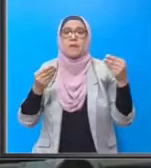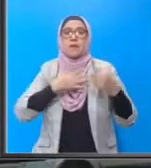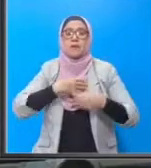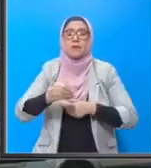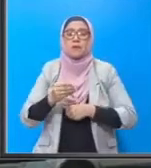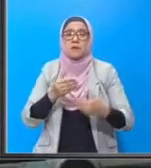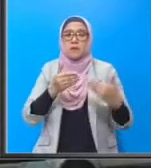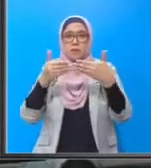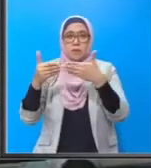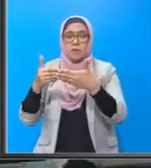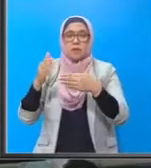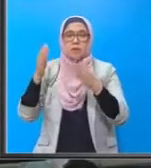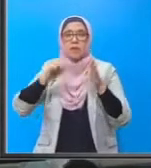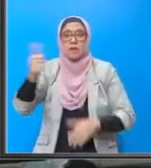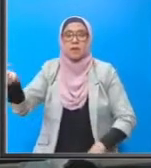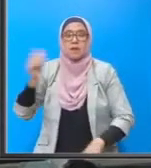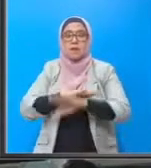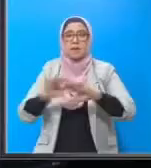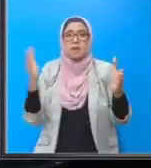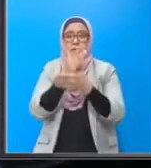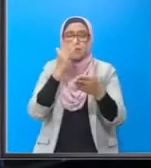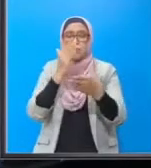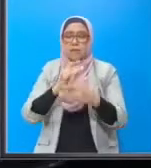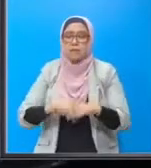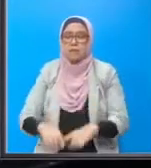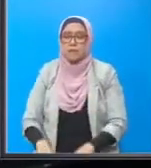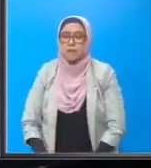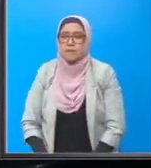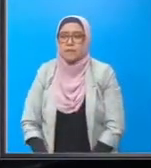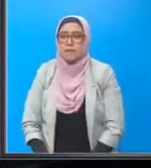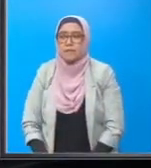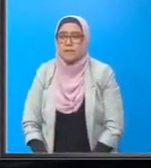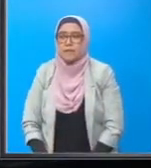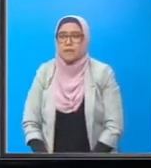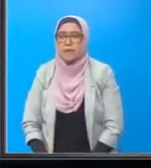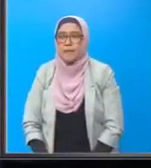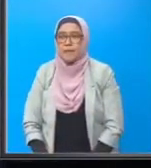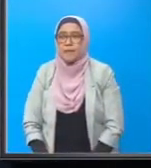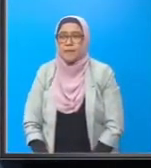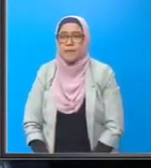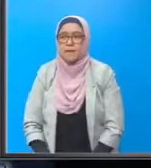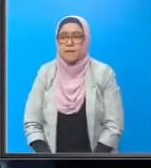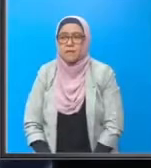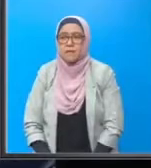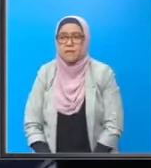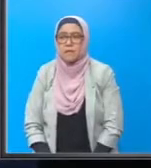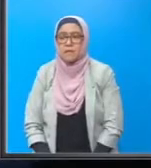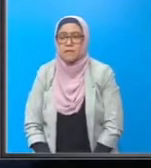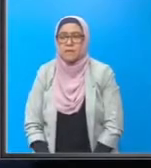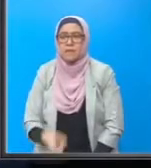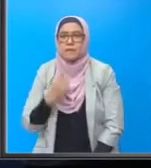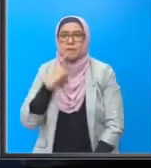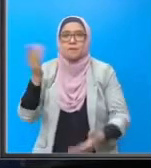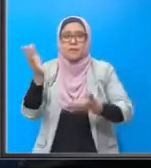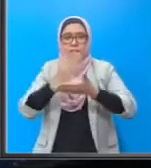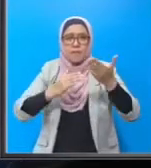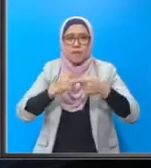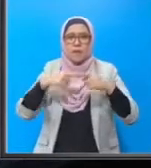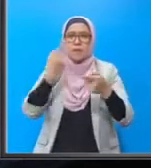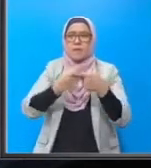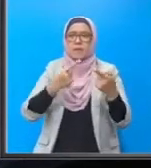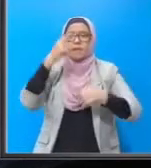eun-sung 2001 kosong-kosong pelaksanaan ngomongnya atau pantai